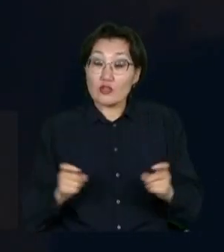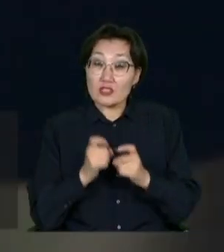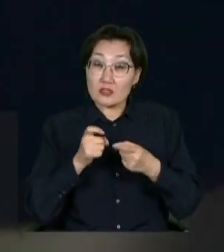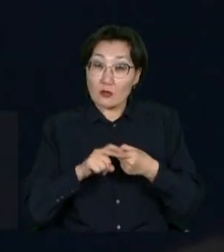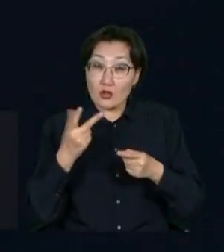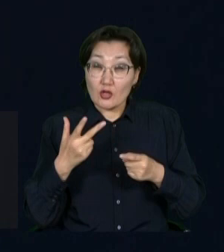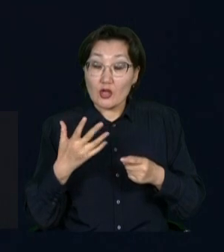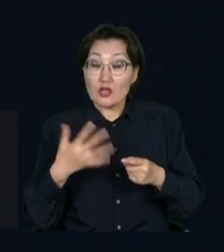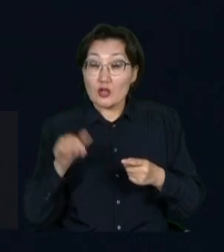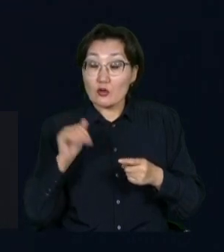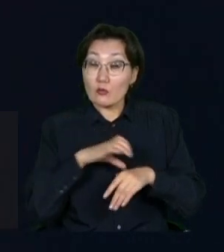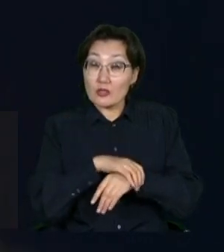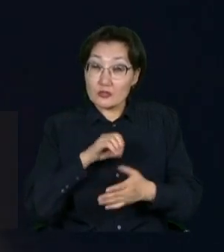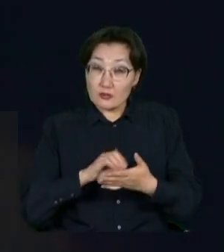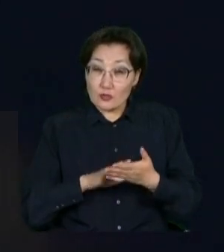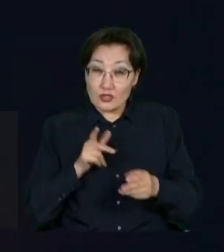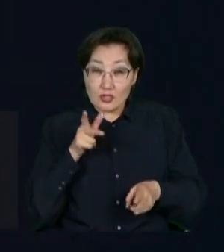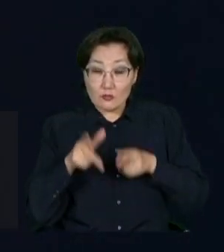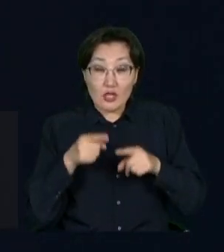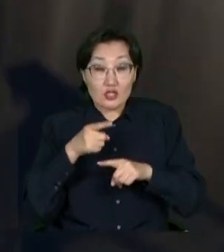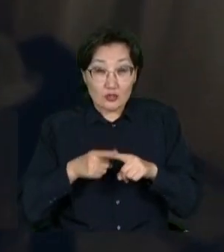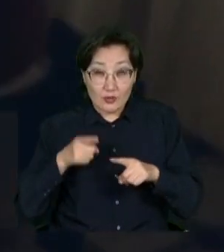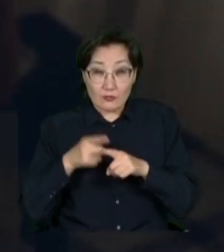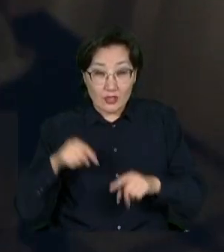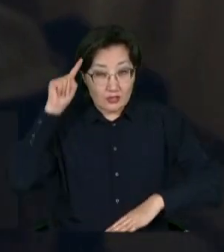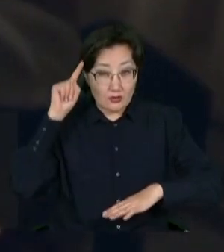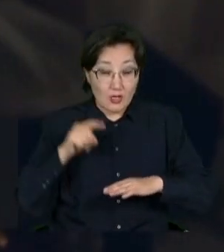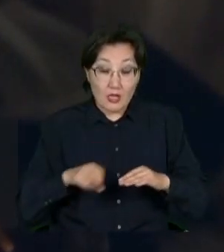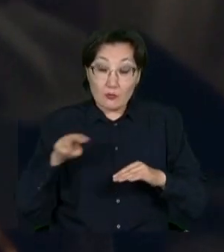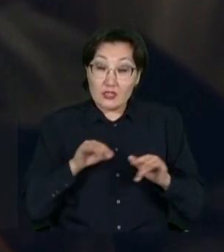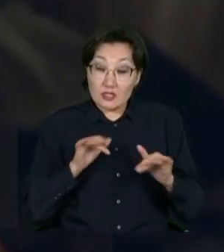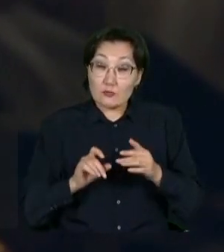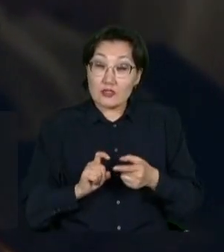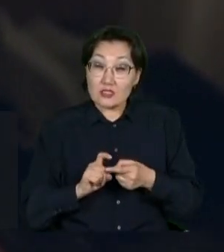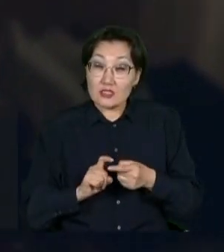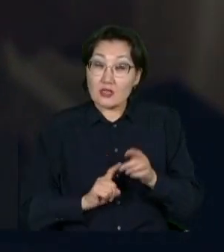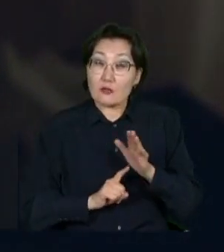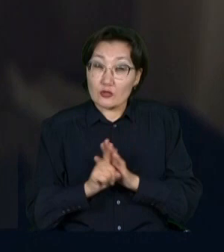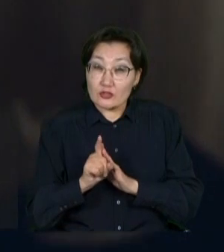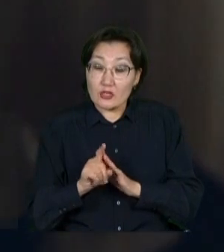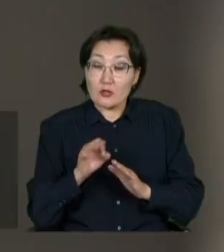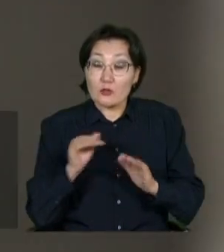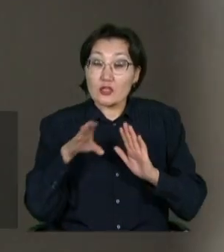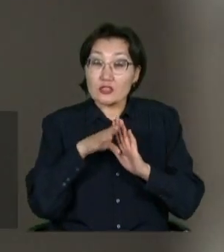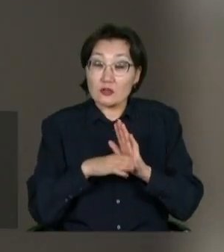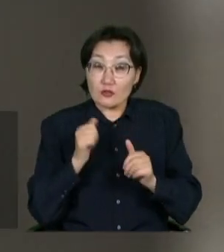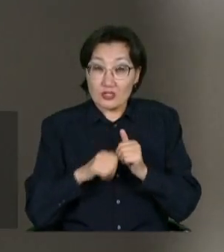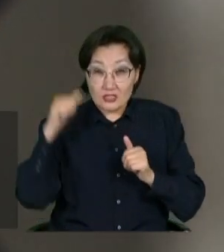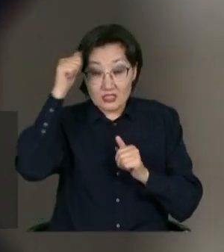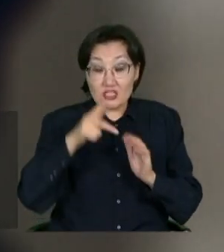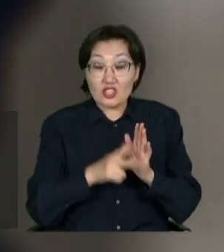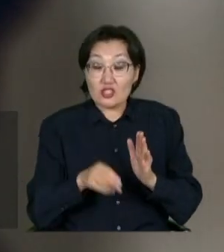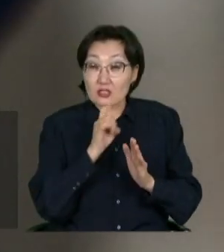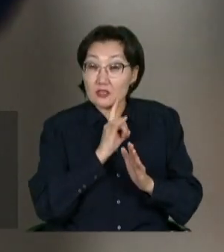50 000 jağday tirkelipti. Arız şağımnıñ teñ jarımına әкімшілік іс қозғалған. Ресми дерекке сүйенсек, жыл сайын елде 80